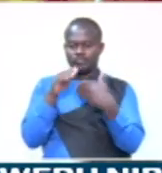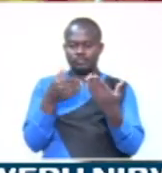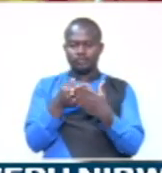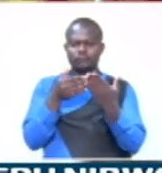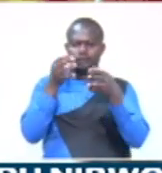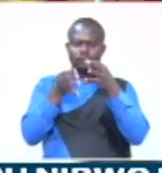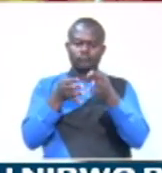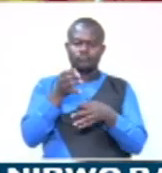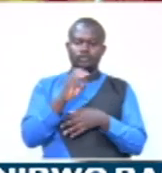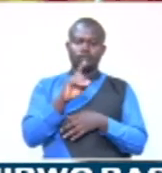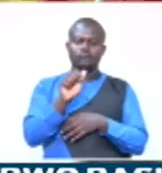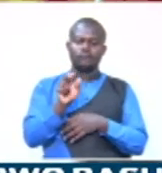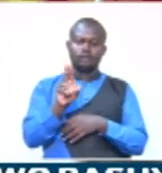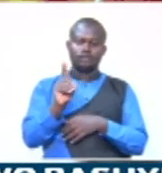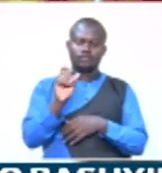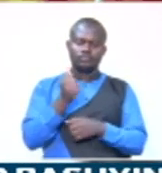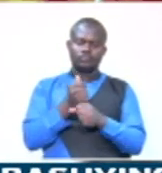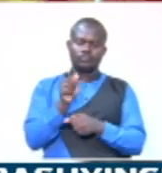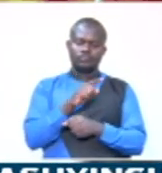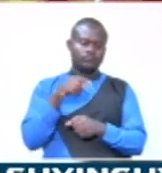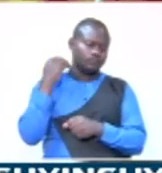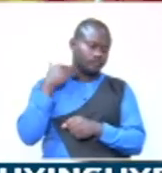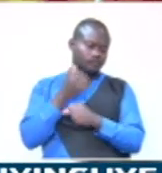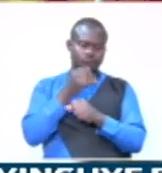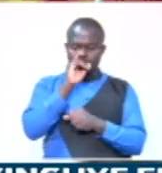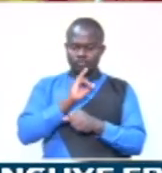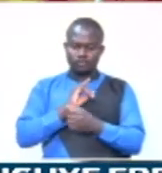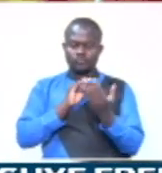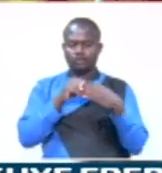urubanza rwa Claude Muhayimana ukurikiranyweho ibyaha bya jenoside yakorewe abatutsi mu Rwanda.